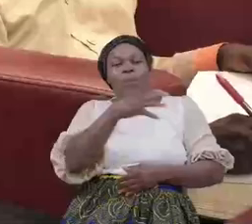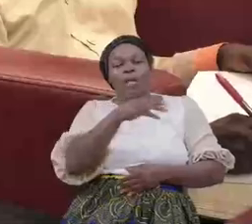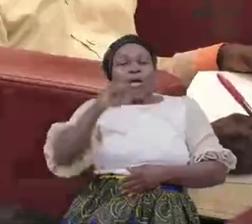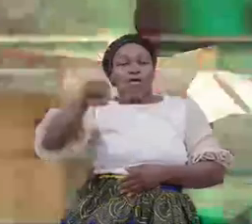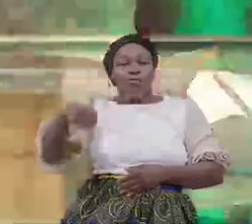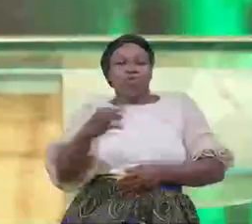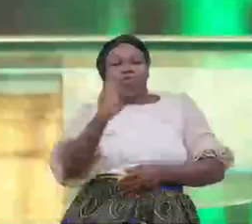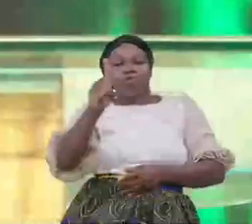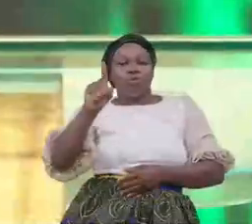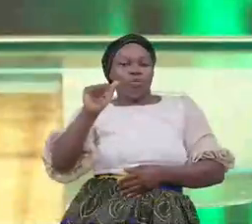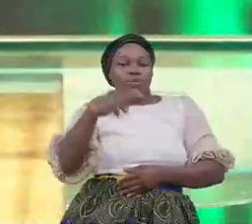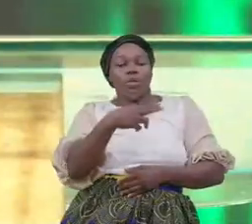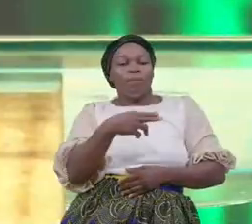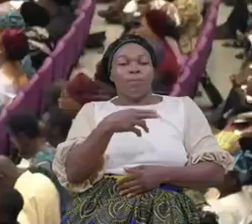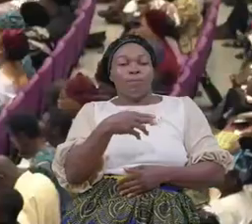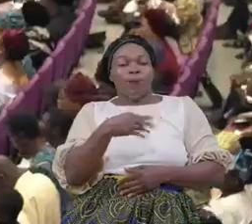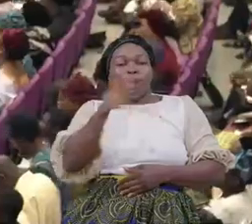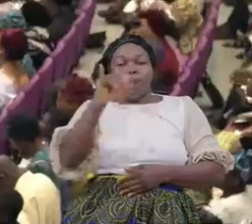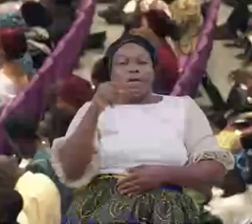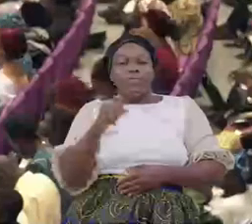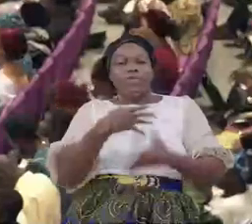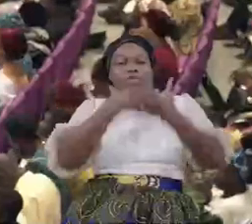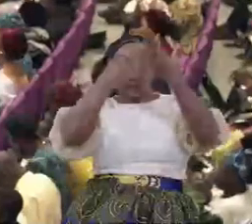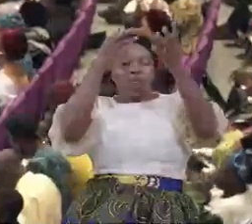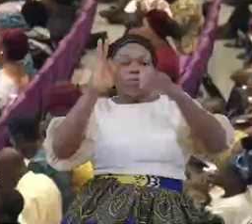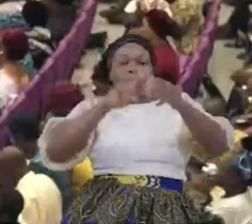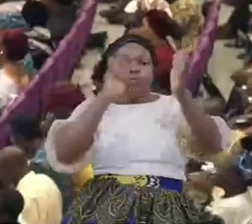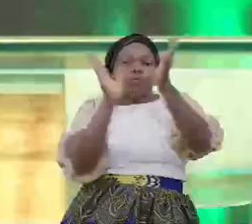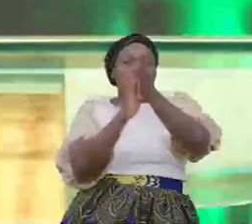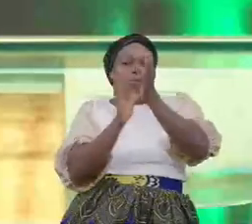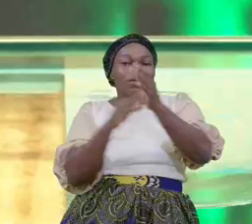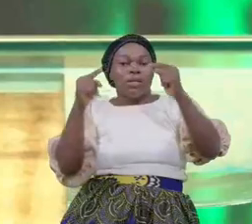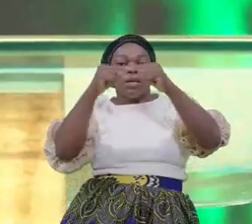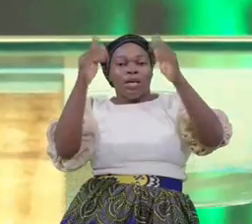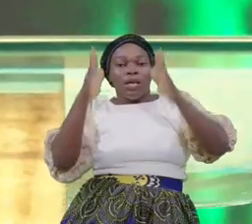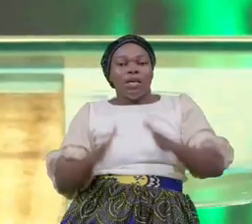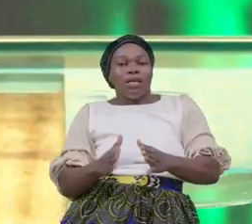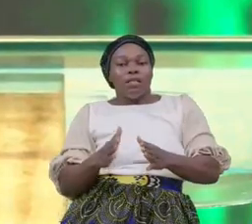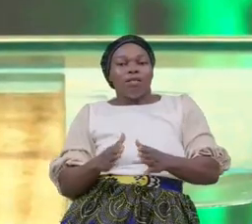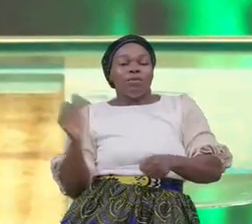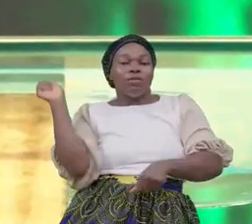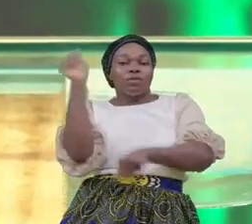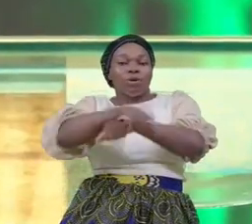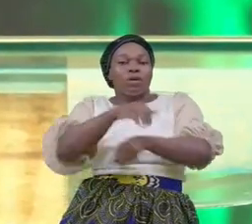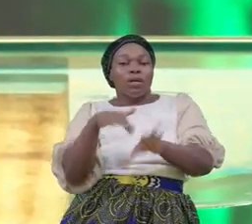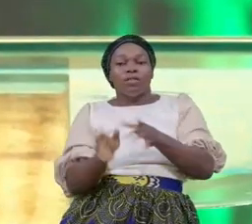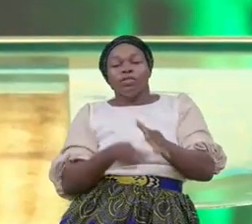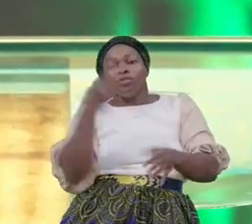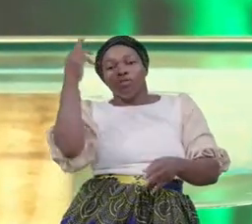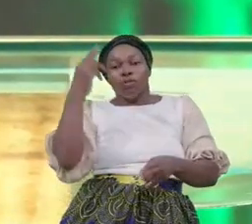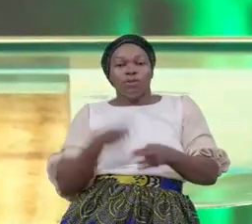Avec les cris de louange, les ennemis sont vaincus. Avec les cris de louange, vos bénédictions vont